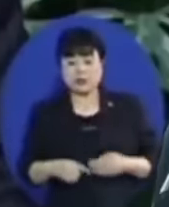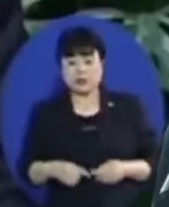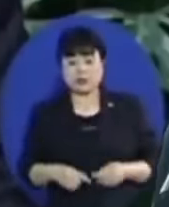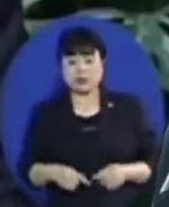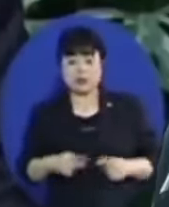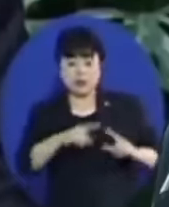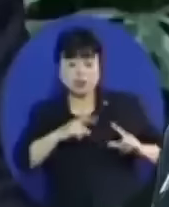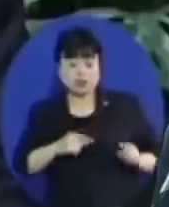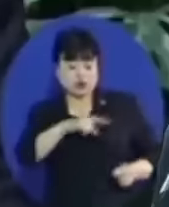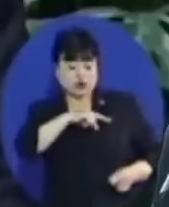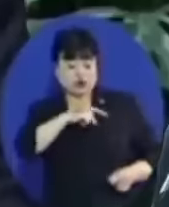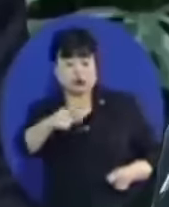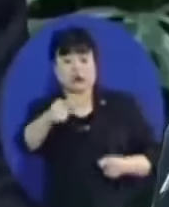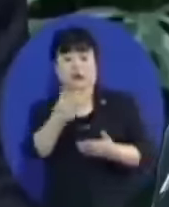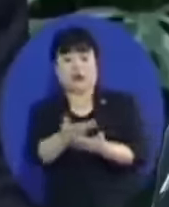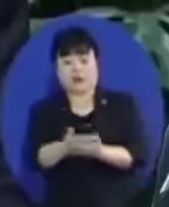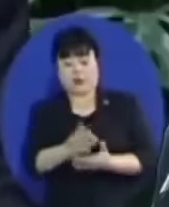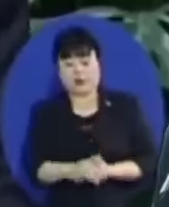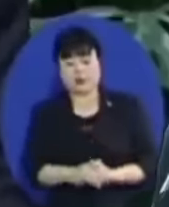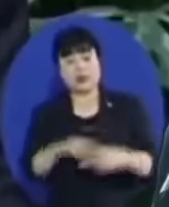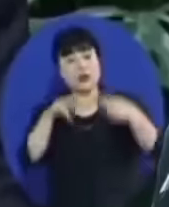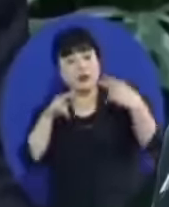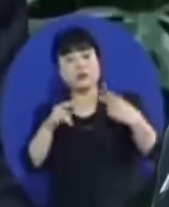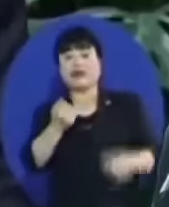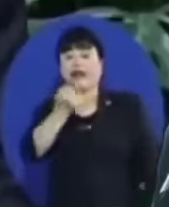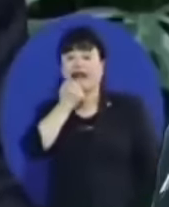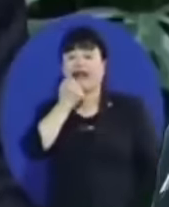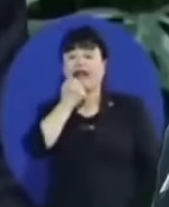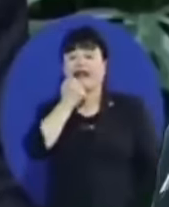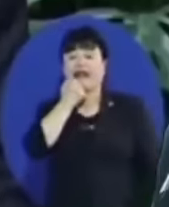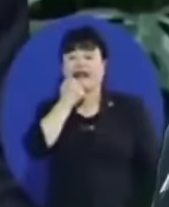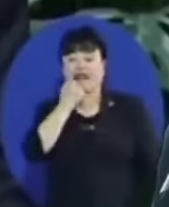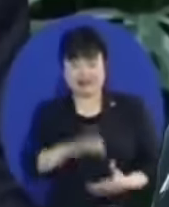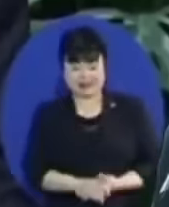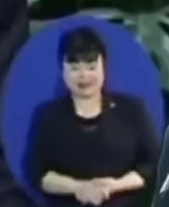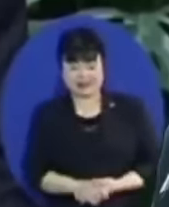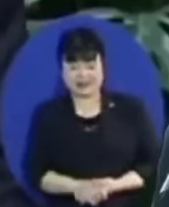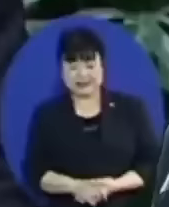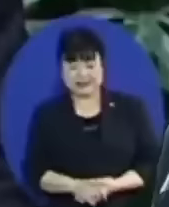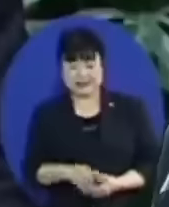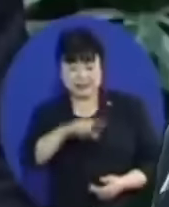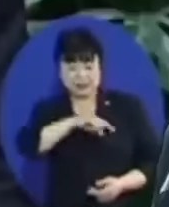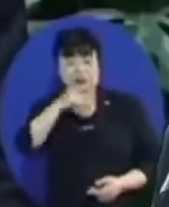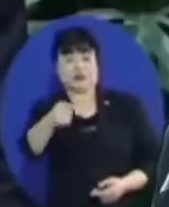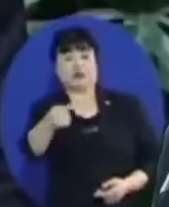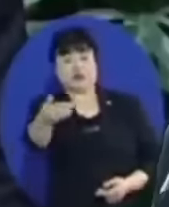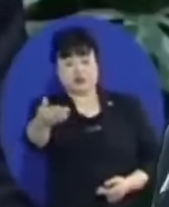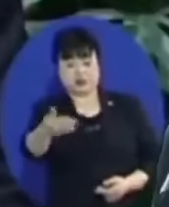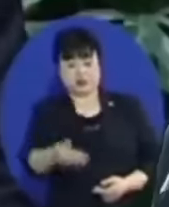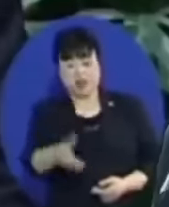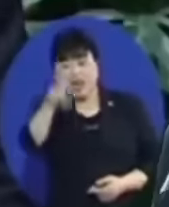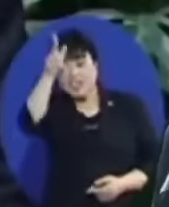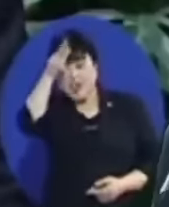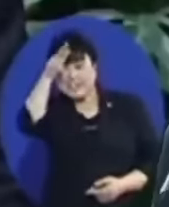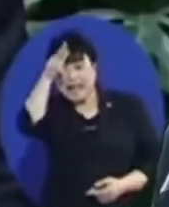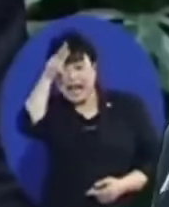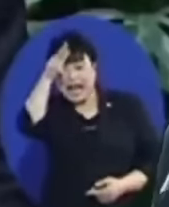내놓으십시오. 그러니까 한참 나를 쳐다보더냐. 그랬더니만 신분증을 꺼내다 보니까